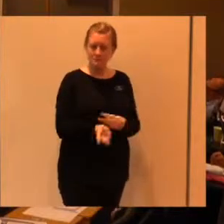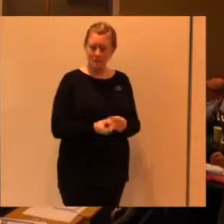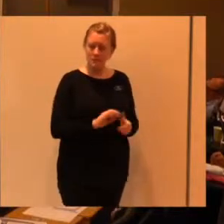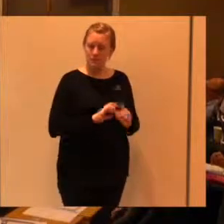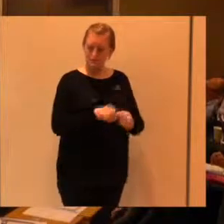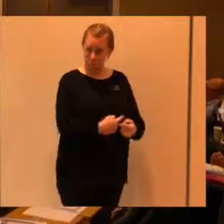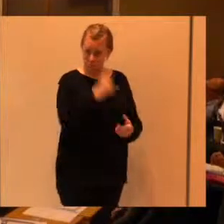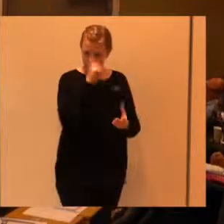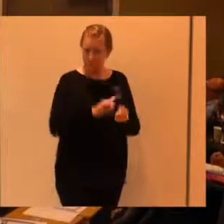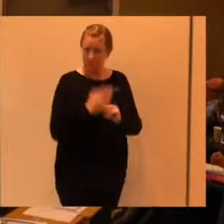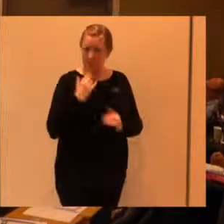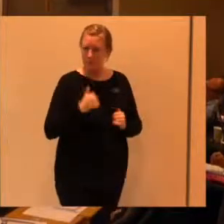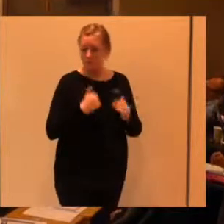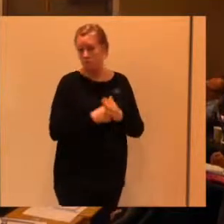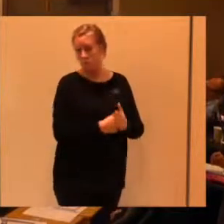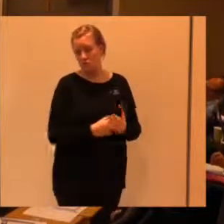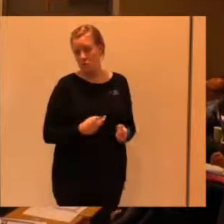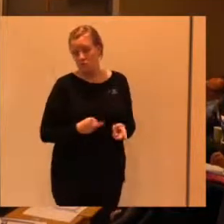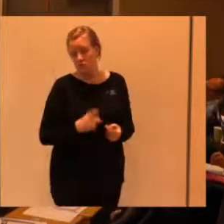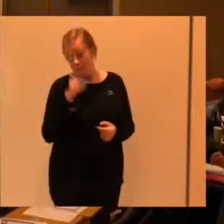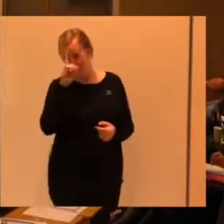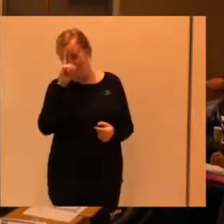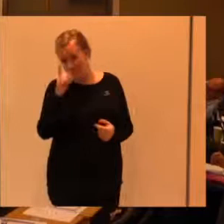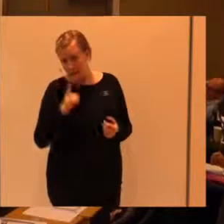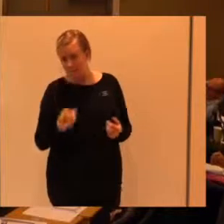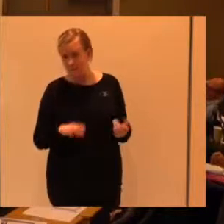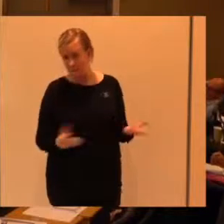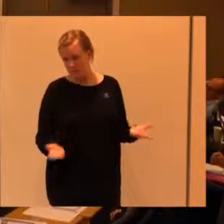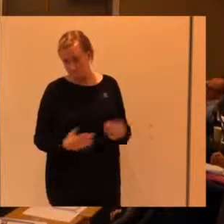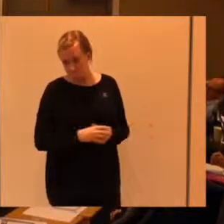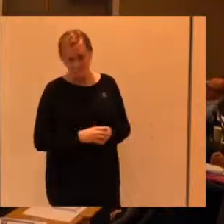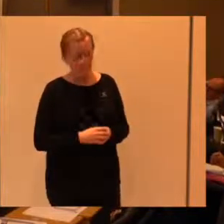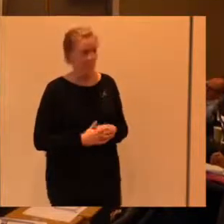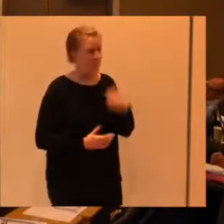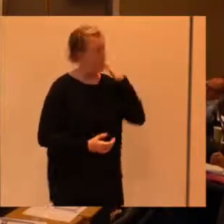ett bättre stöd. Kanske även frågor om begriplighet och sånt hamnar där så småningom.